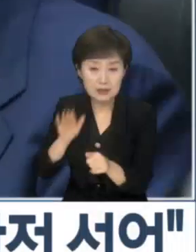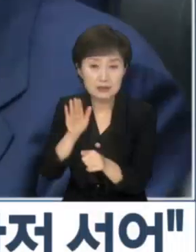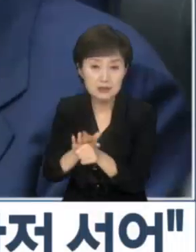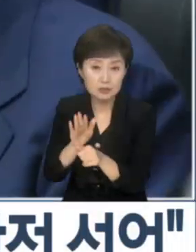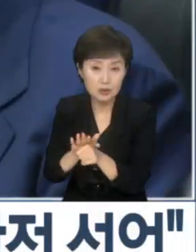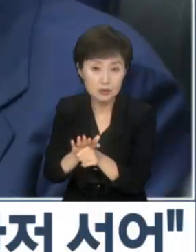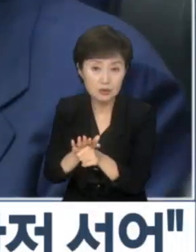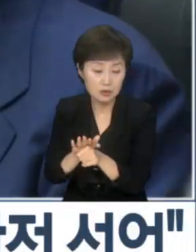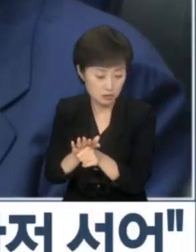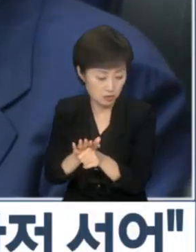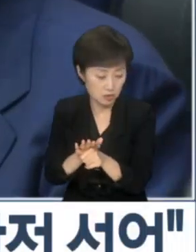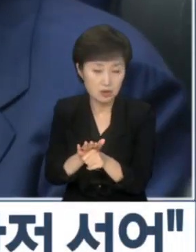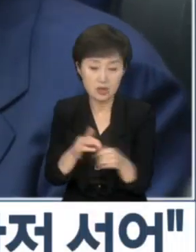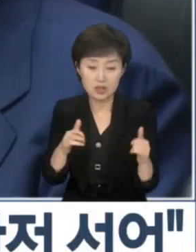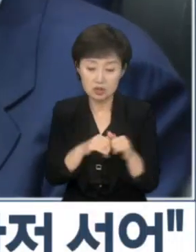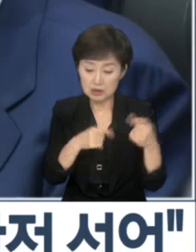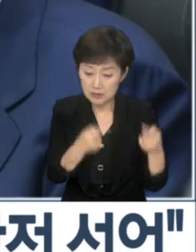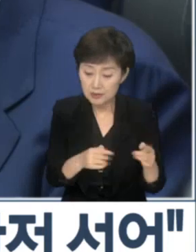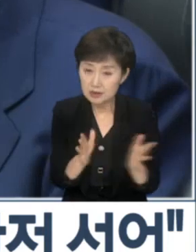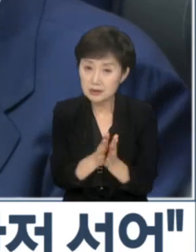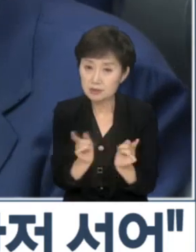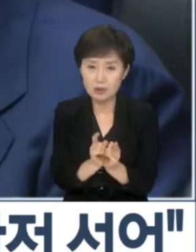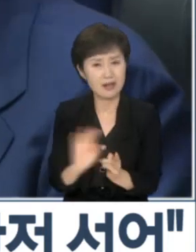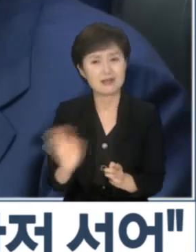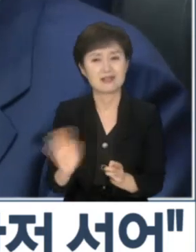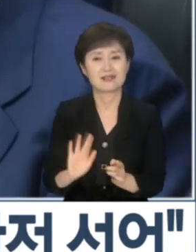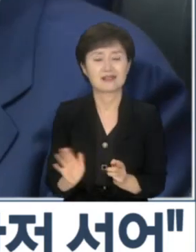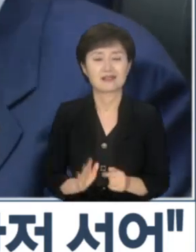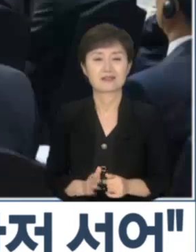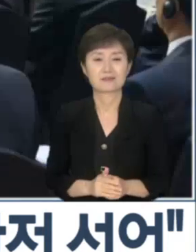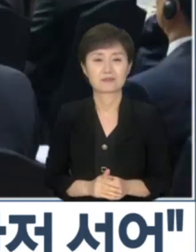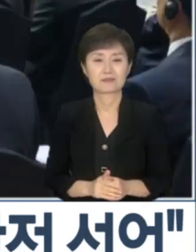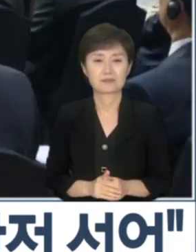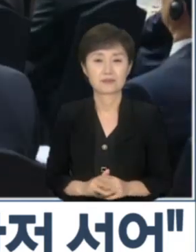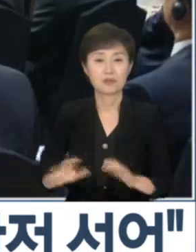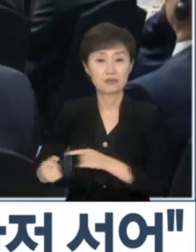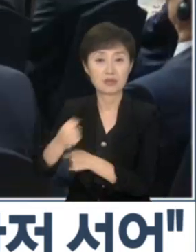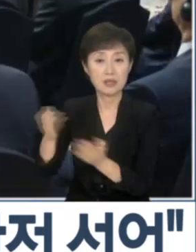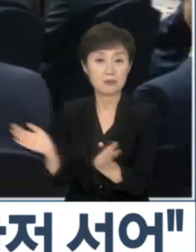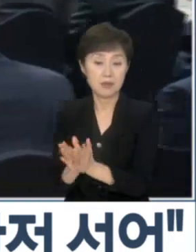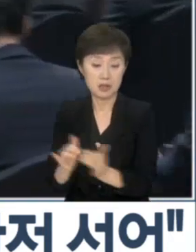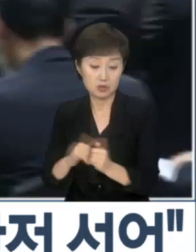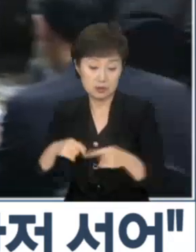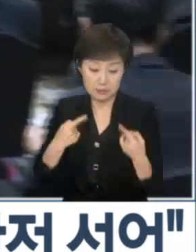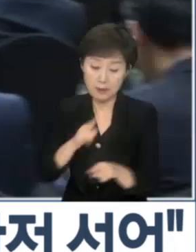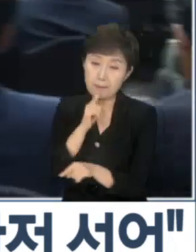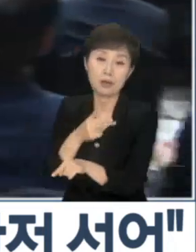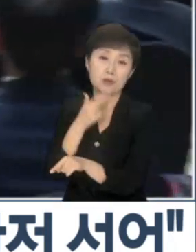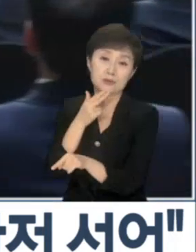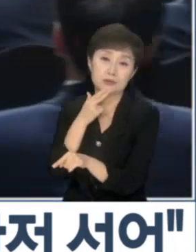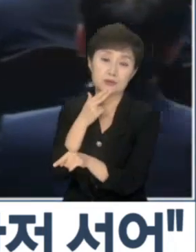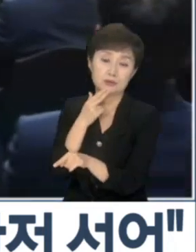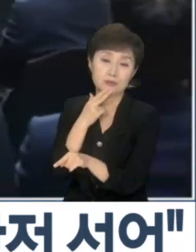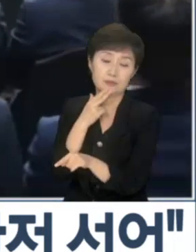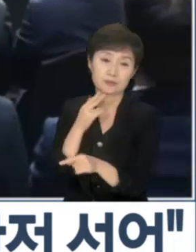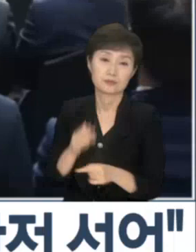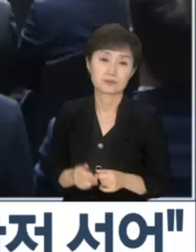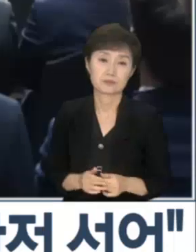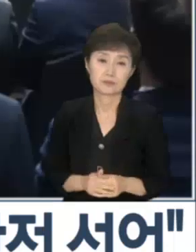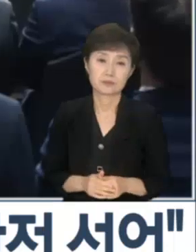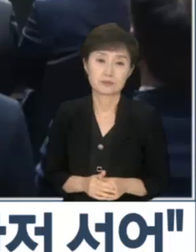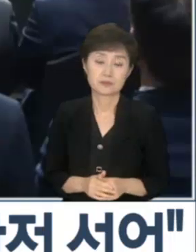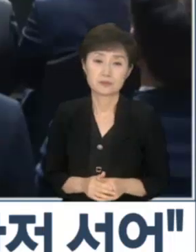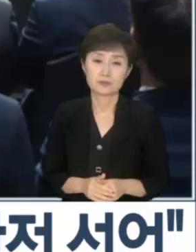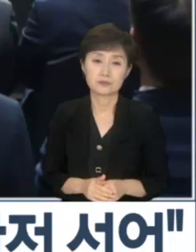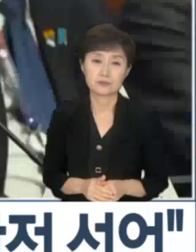민주당은 참전이라고 얘기하지 않습니까 참전이라고 얘기한 적은 없는 것 아니겠습니까 국민의 힘입어서 어떻게 참전하자고 얘기했습니까 전혀 다른 말씀을 하고 계시는